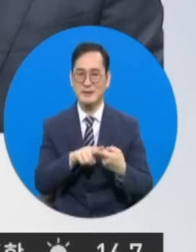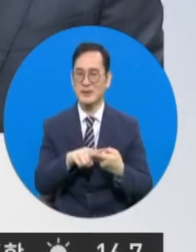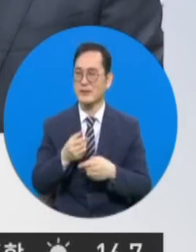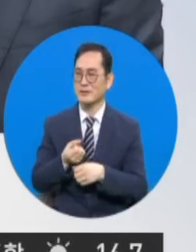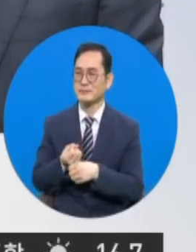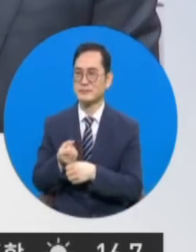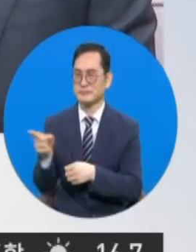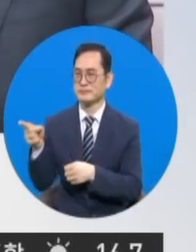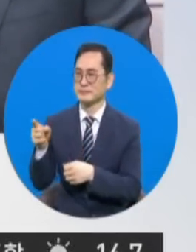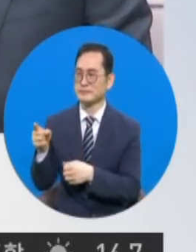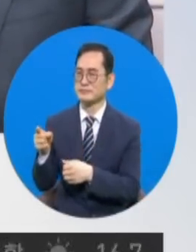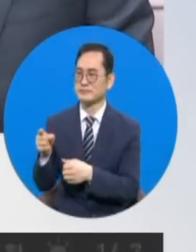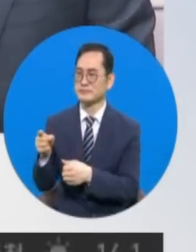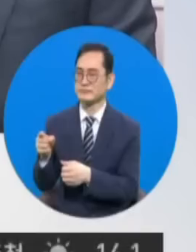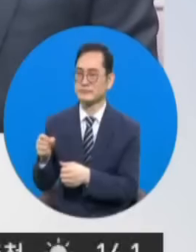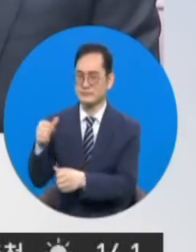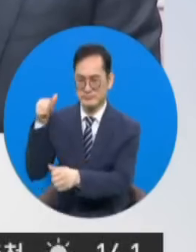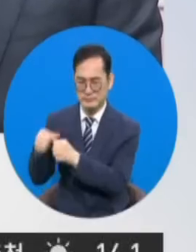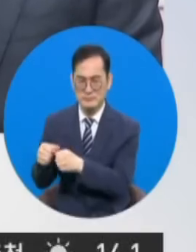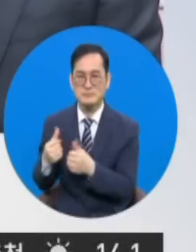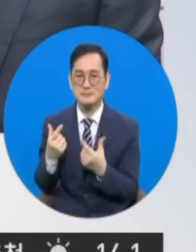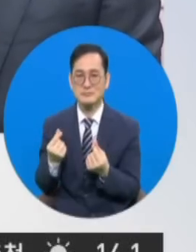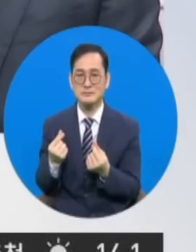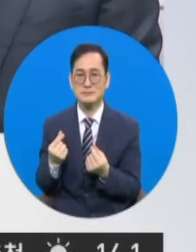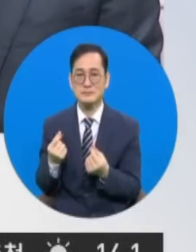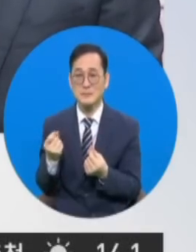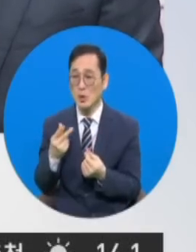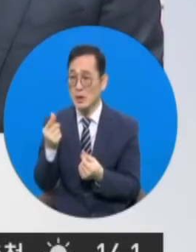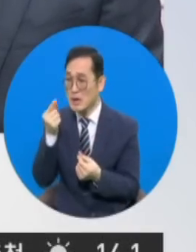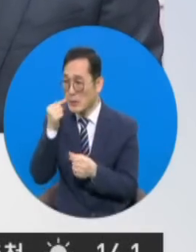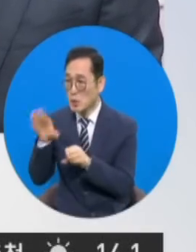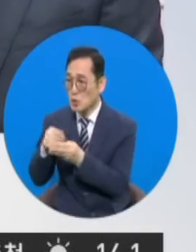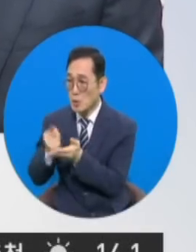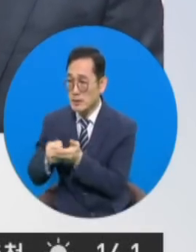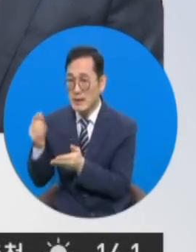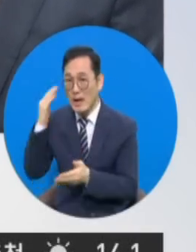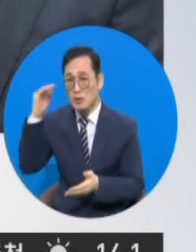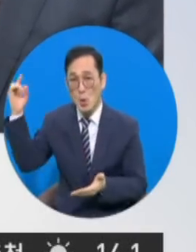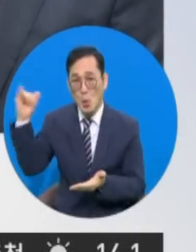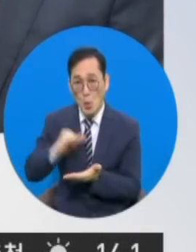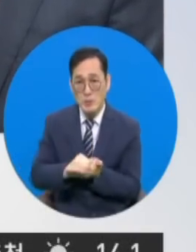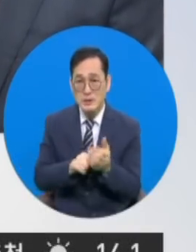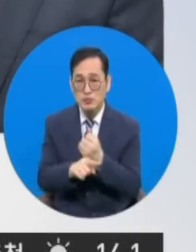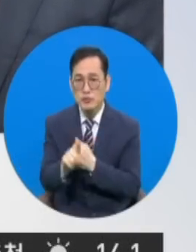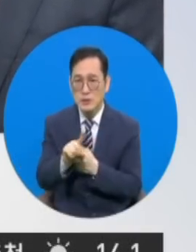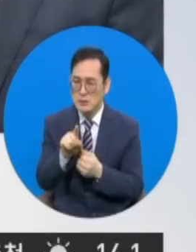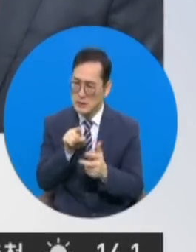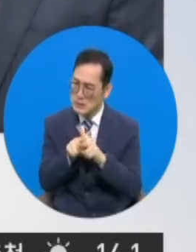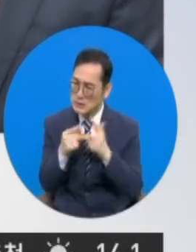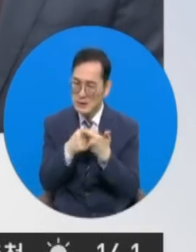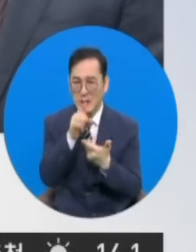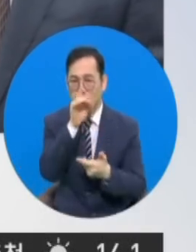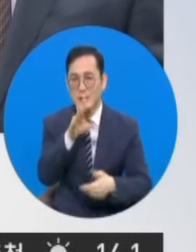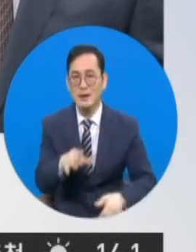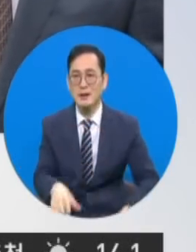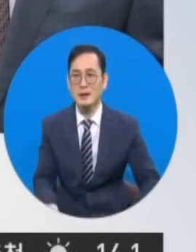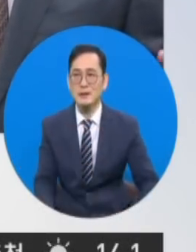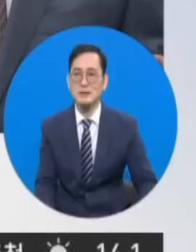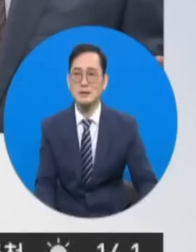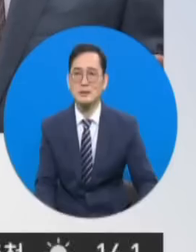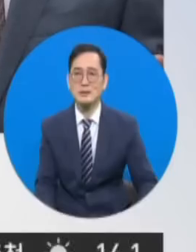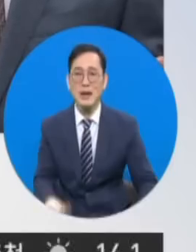정상회담을 했는데 기시다 총리가 우리나라를 왜 왔는지 저는 사실은 알지를 알 수가 없습니다 대한민국이